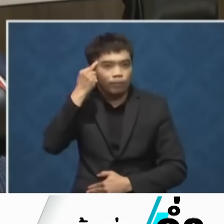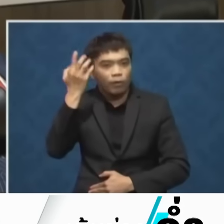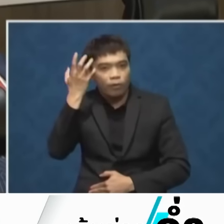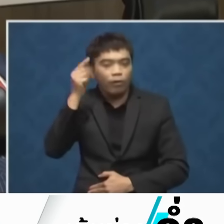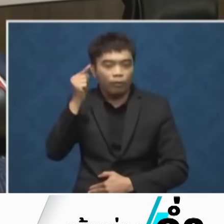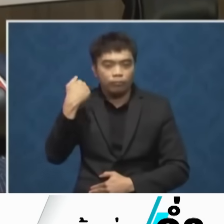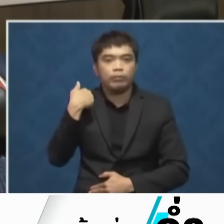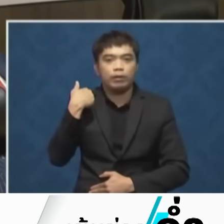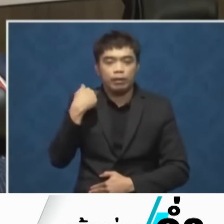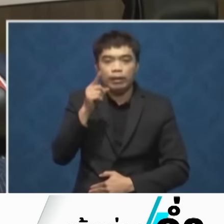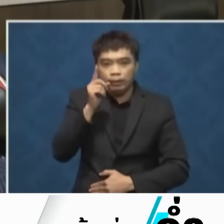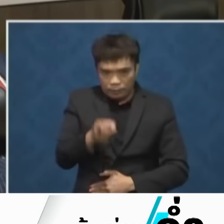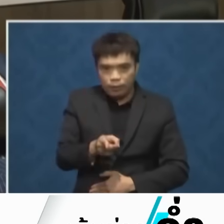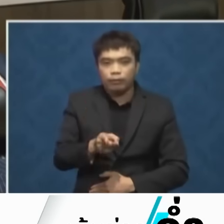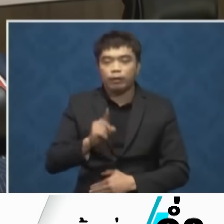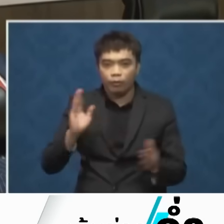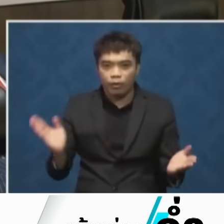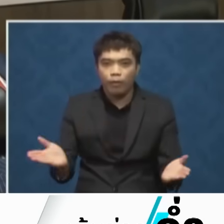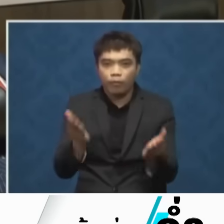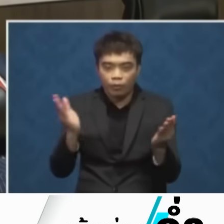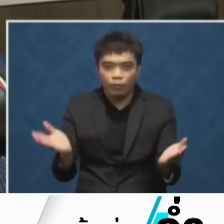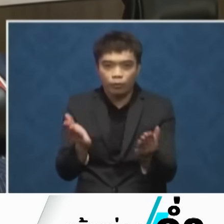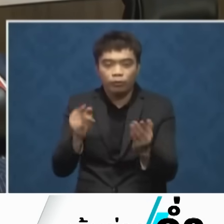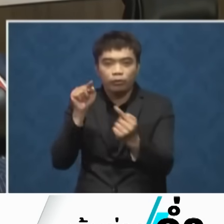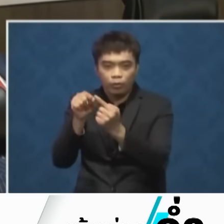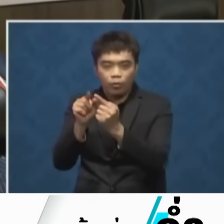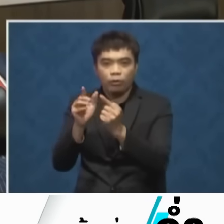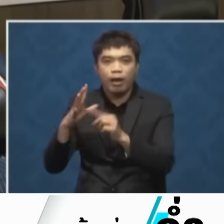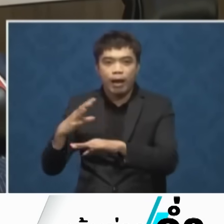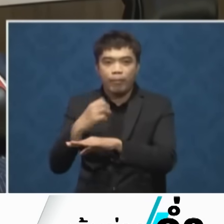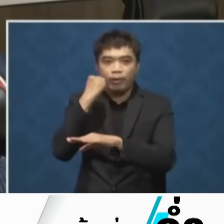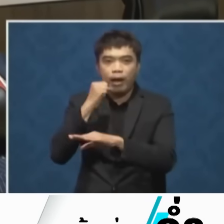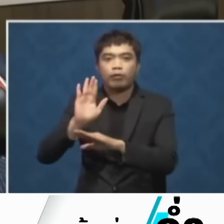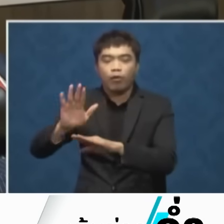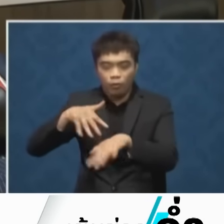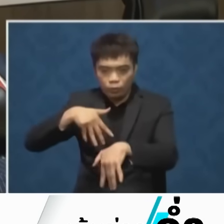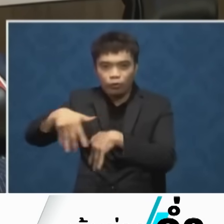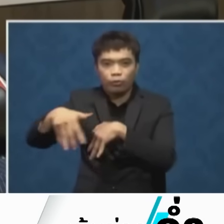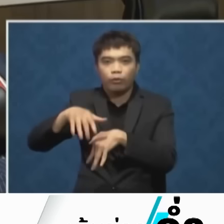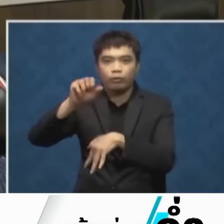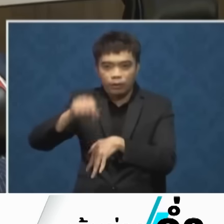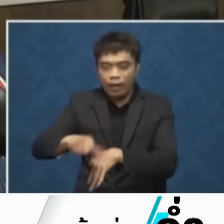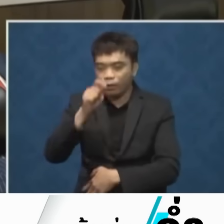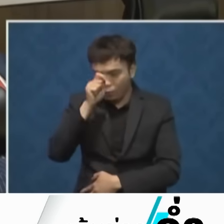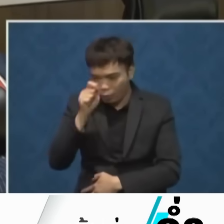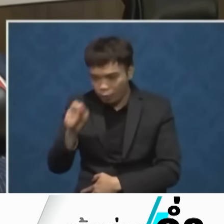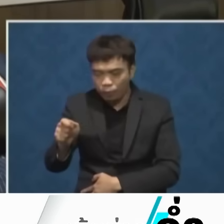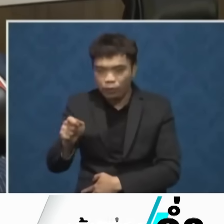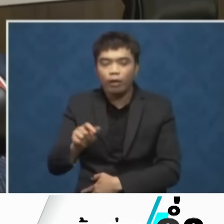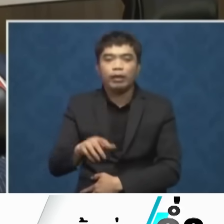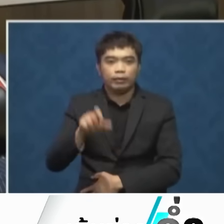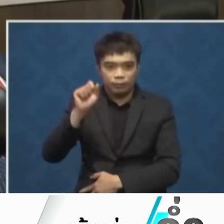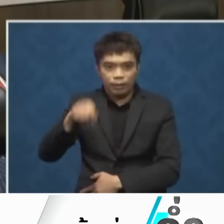เรายินดีและส่งเสริมในสิ่งที่เป็นอำนาจประชาชนเราเห็นด้วยอย่างยิ่งนะครับที่พรรคก้าวไกล